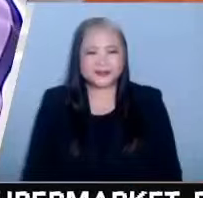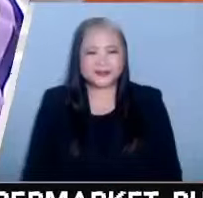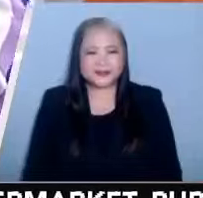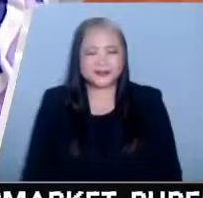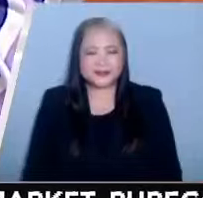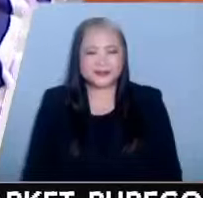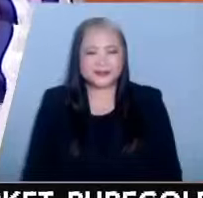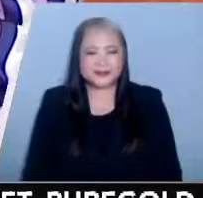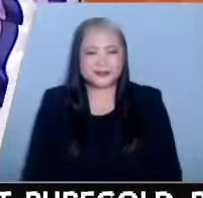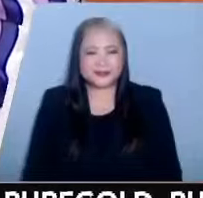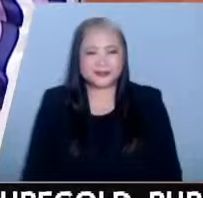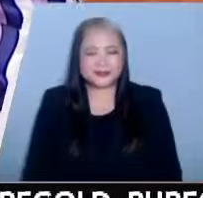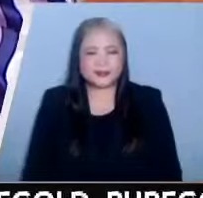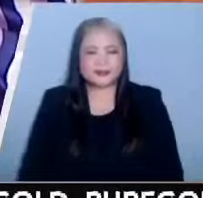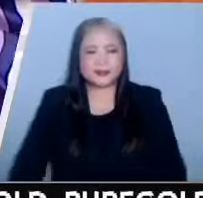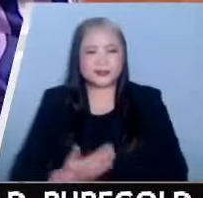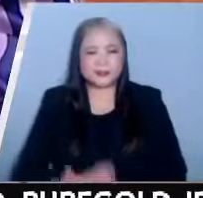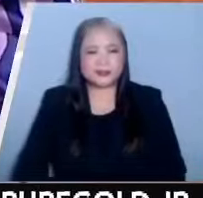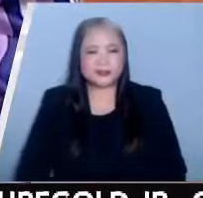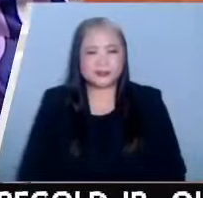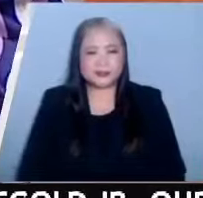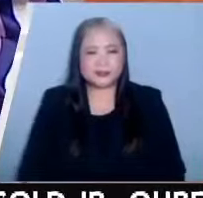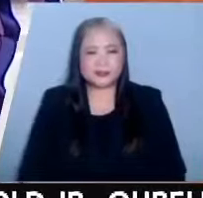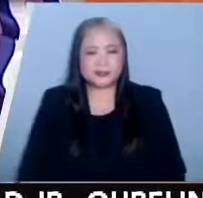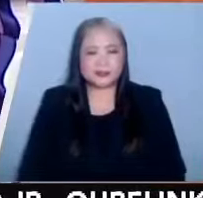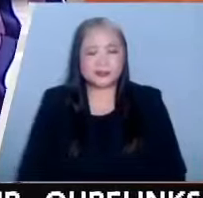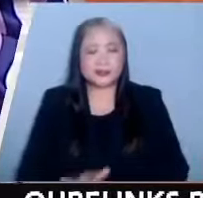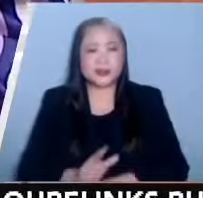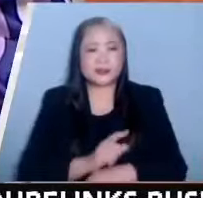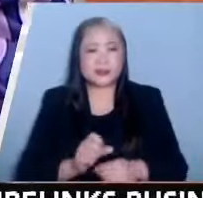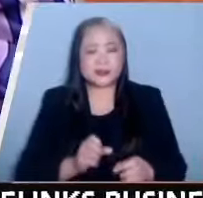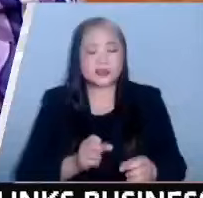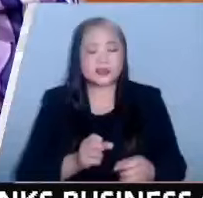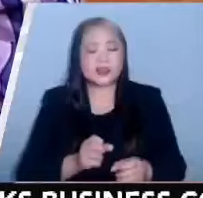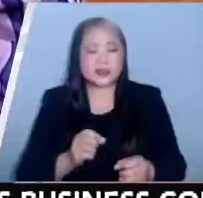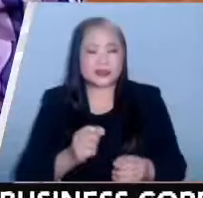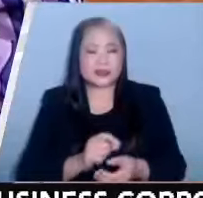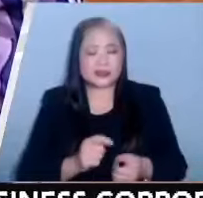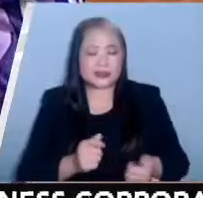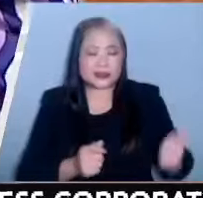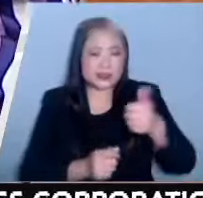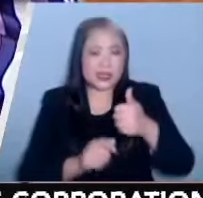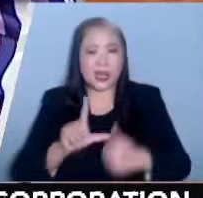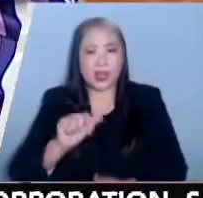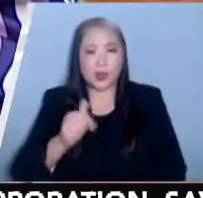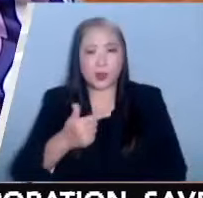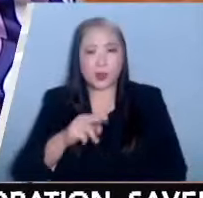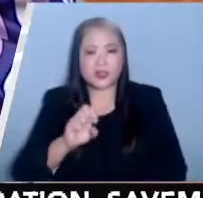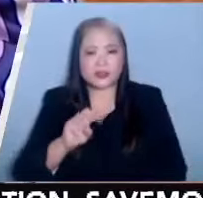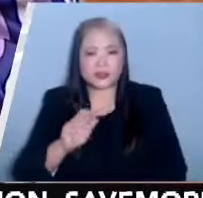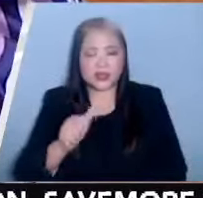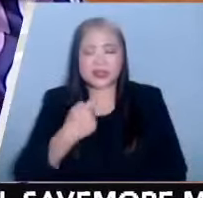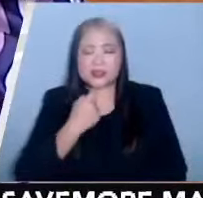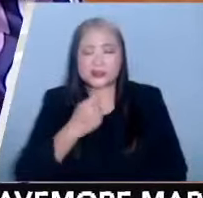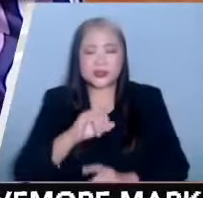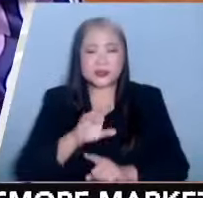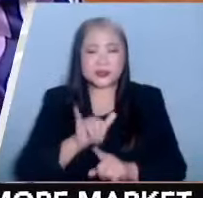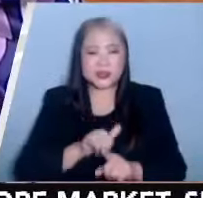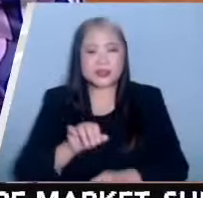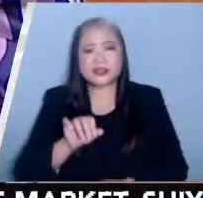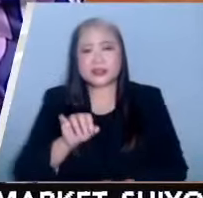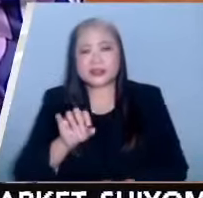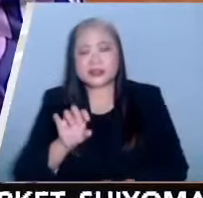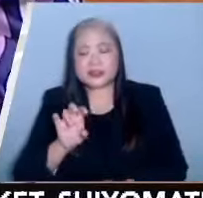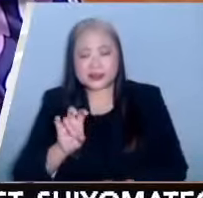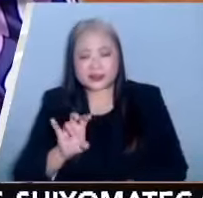sabi ni labor secretary Bien venido laguesma kanina sa July 17 na ipatutupad ang dagdag na Php5 sa arawang